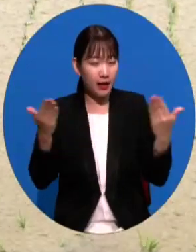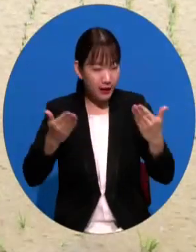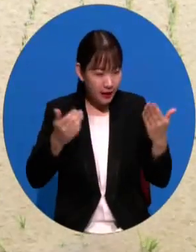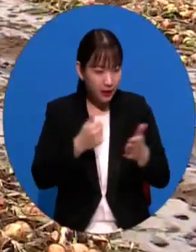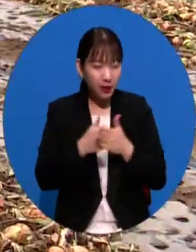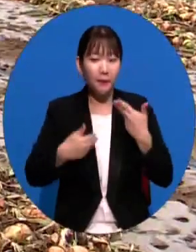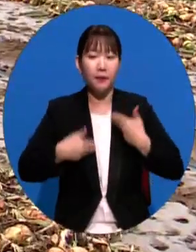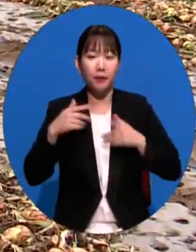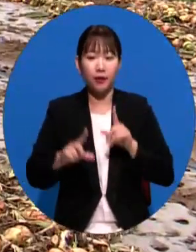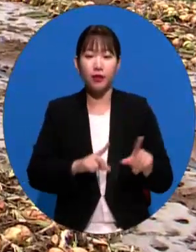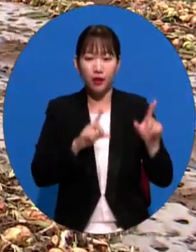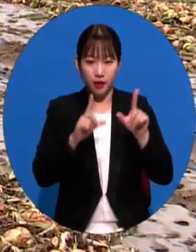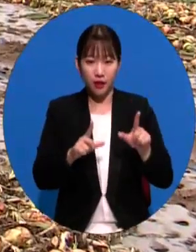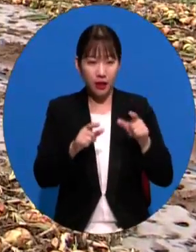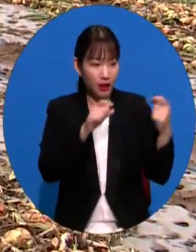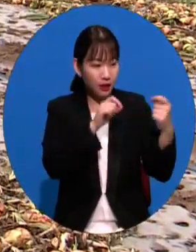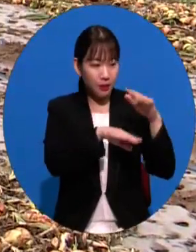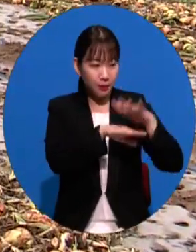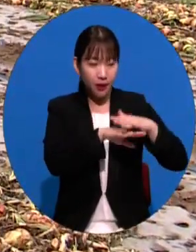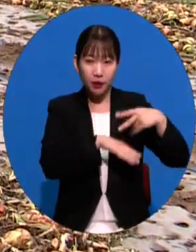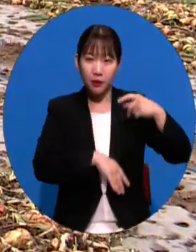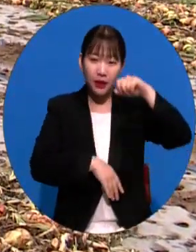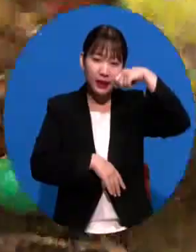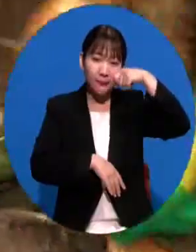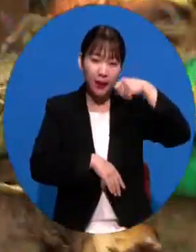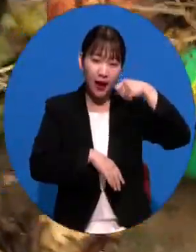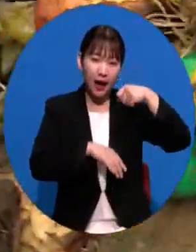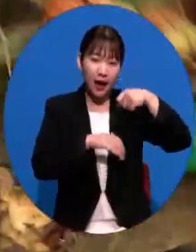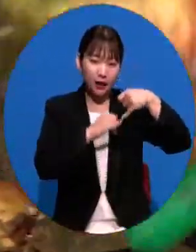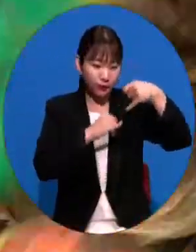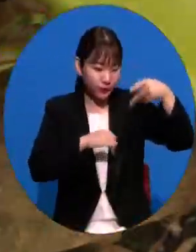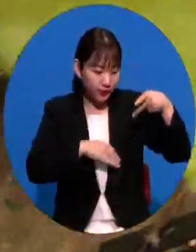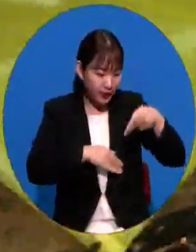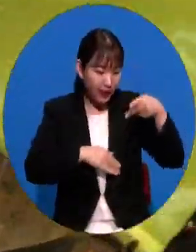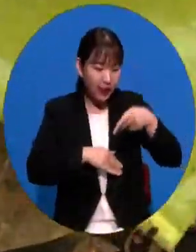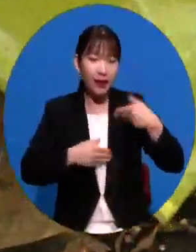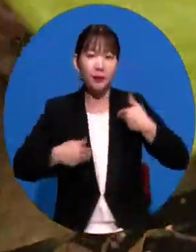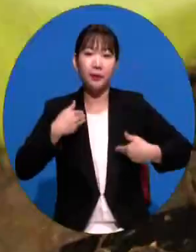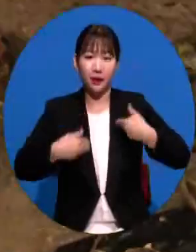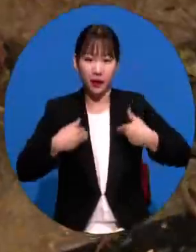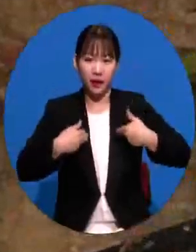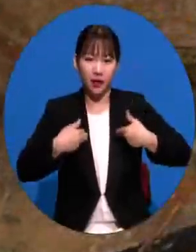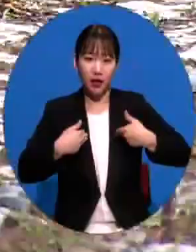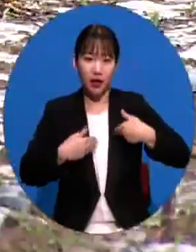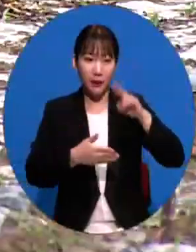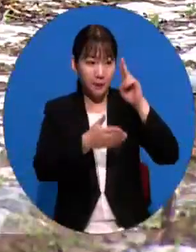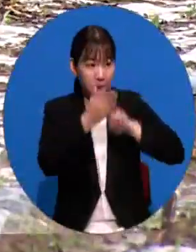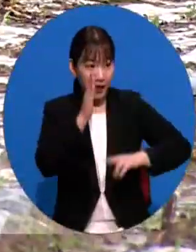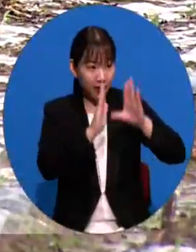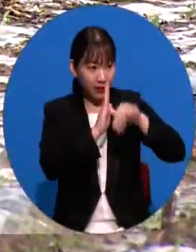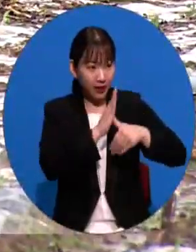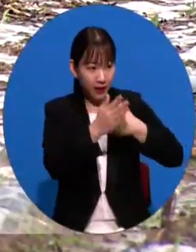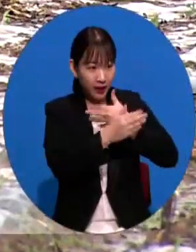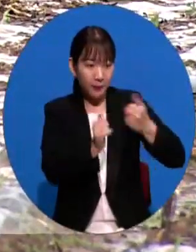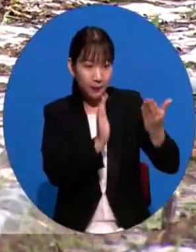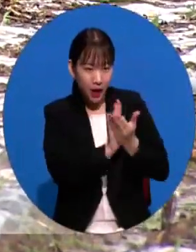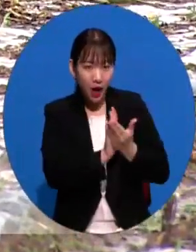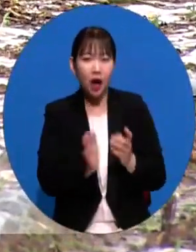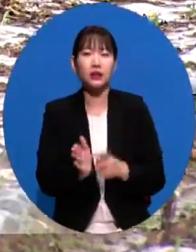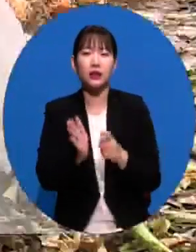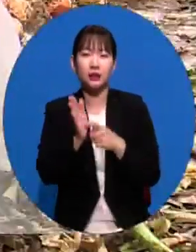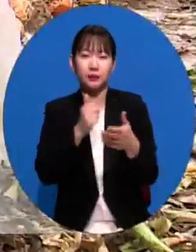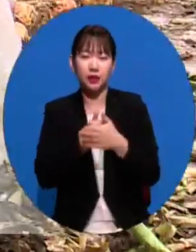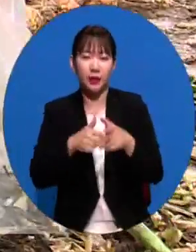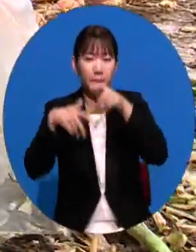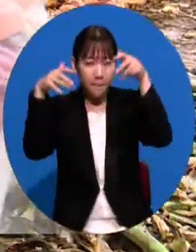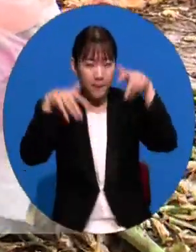보냈습니다 인근 밭도 양파 순을 자르는 작업에 분주합니다 추락의 악을 맞추려면 하루가 급해 궂은